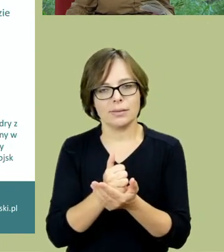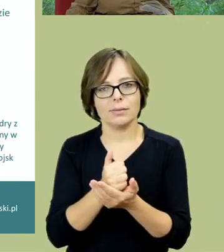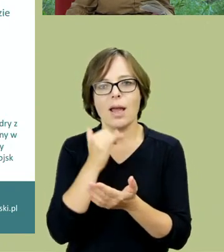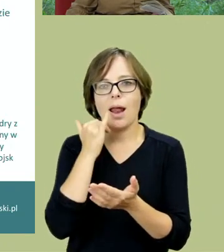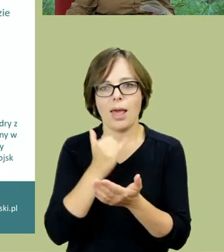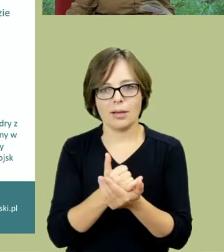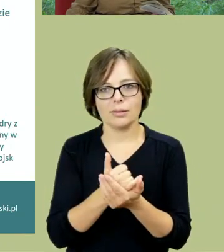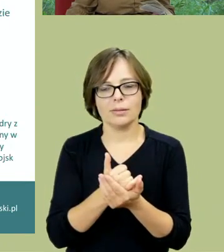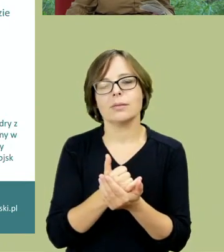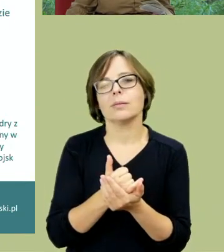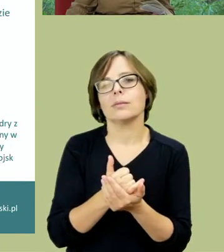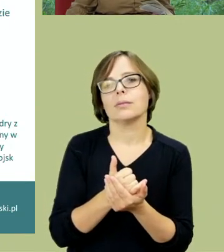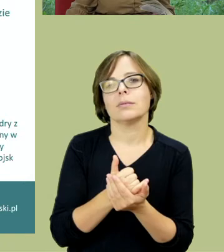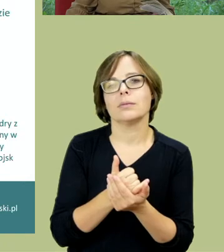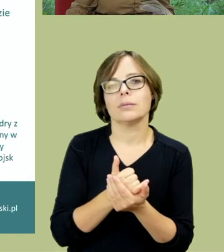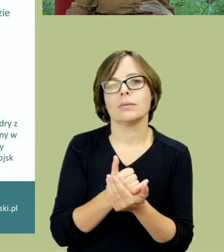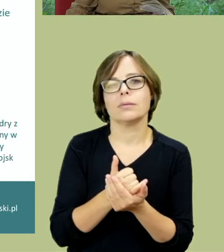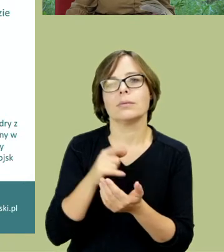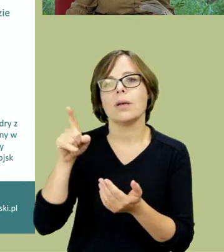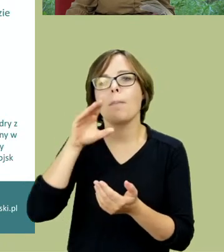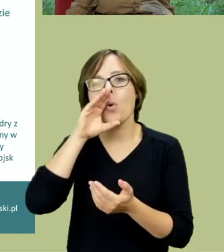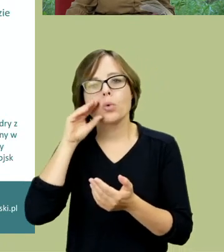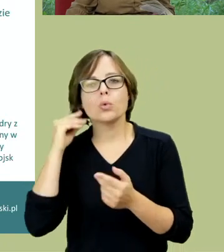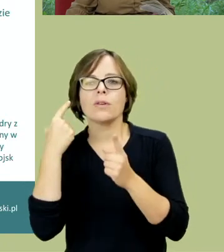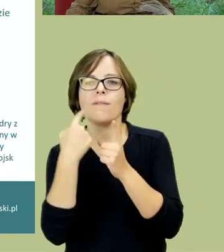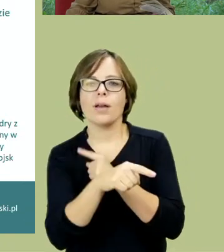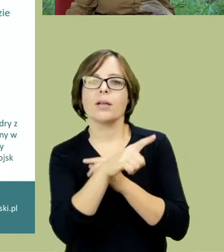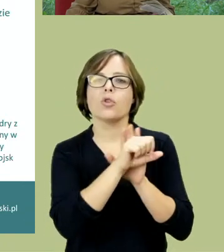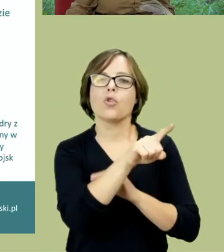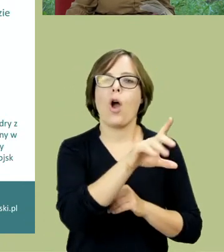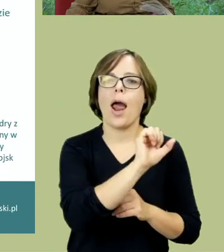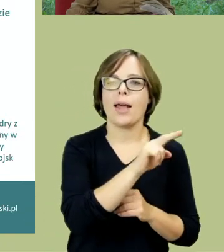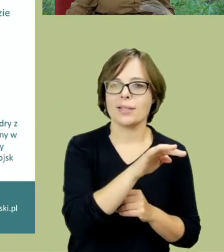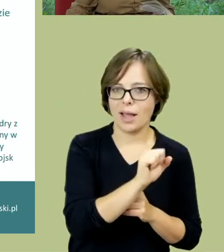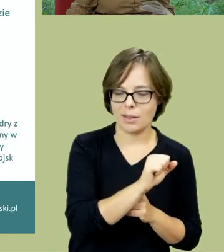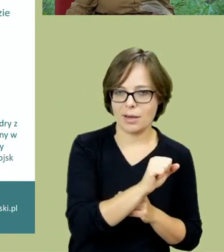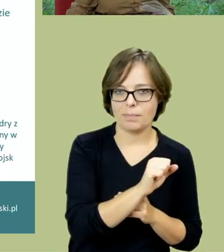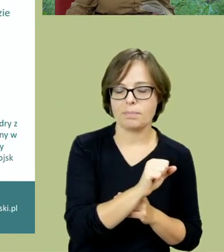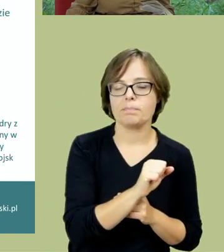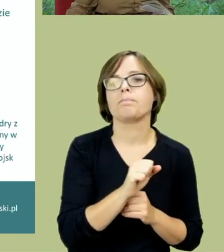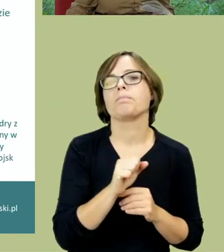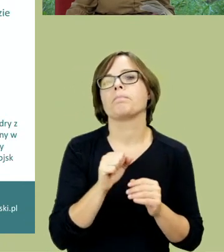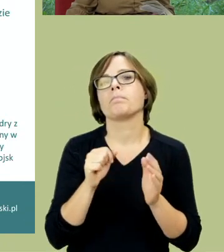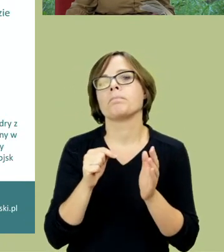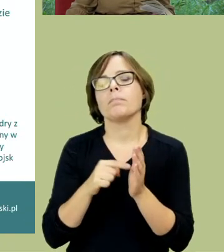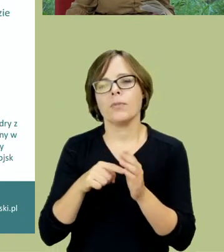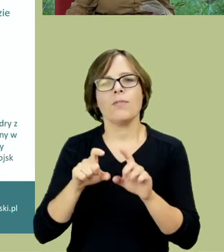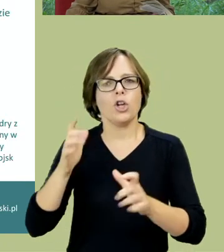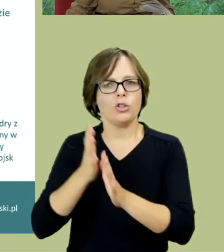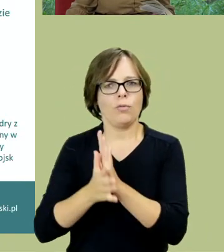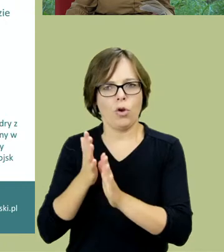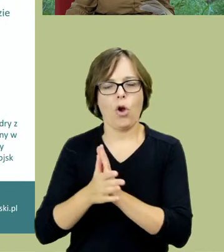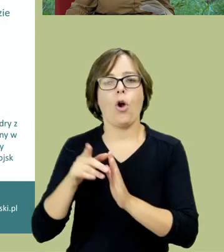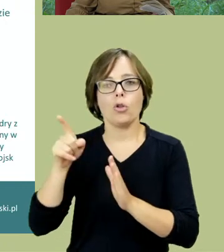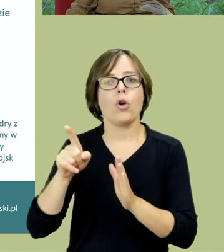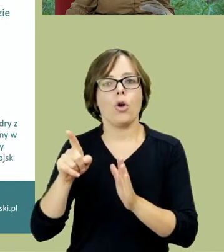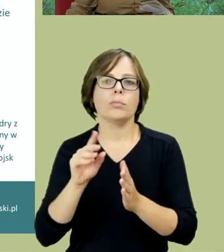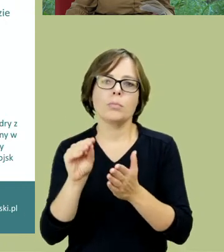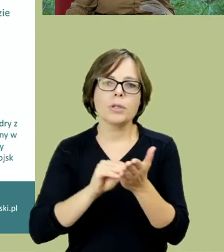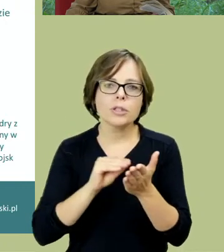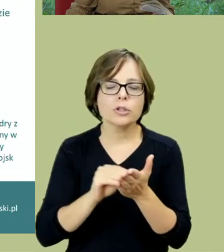do Aleksandry, kochana Olu, w którym też pisze o swojej córeczce Wandzie, nazywa